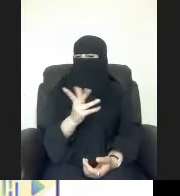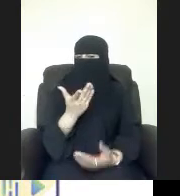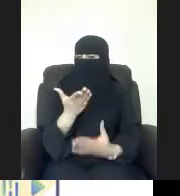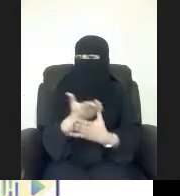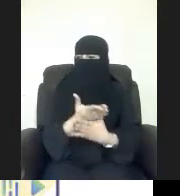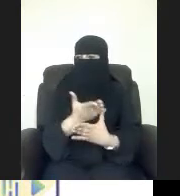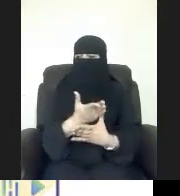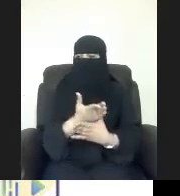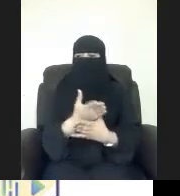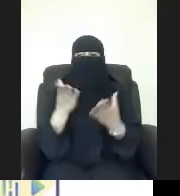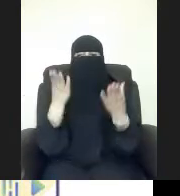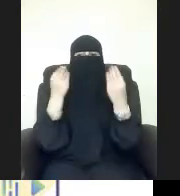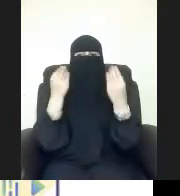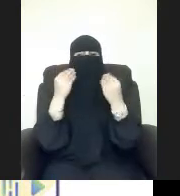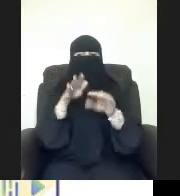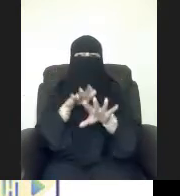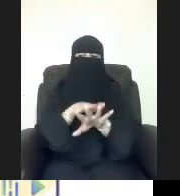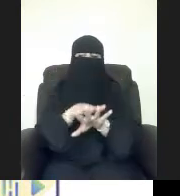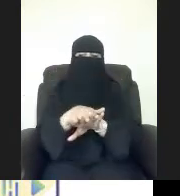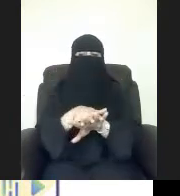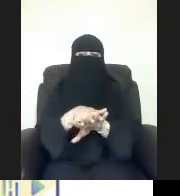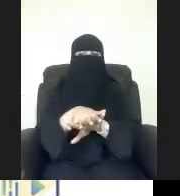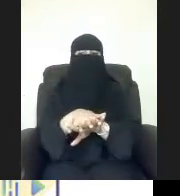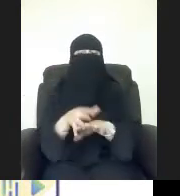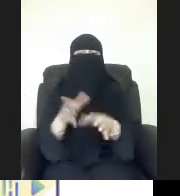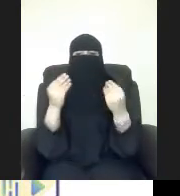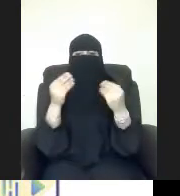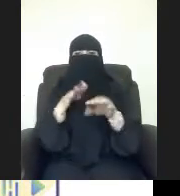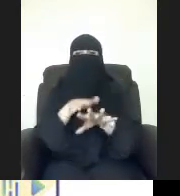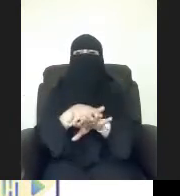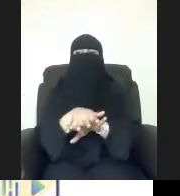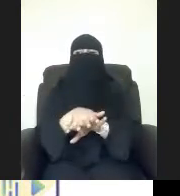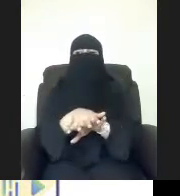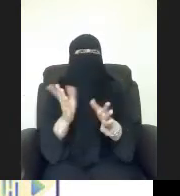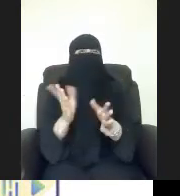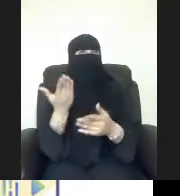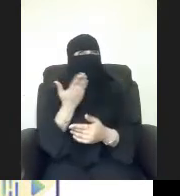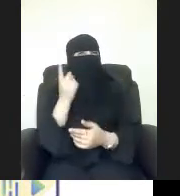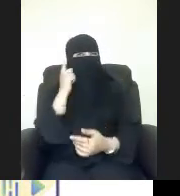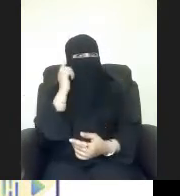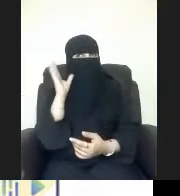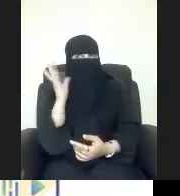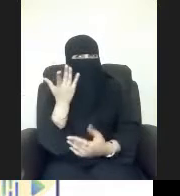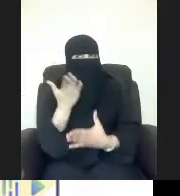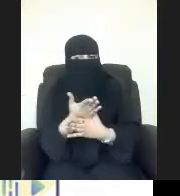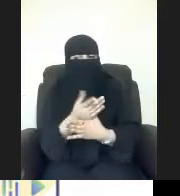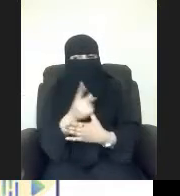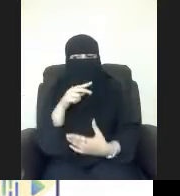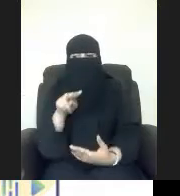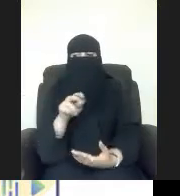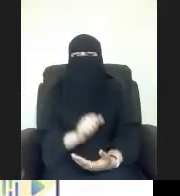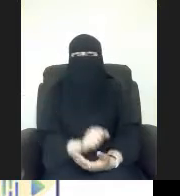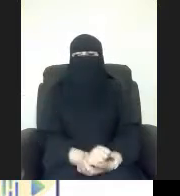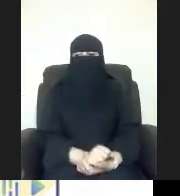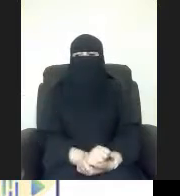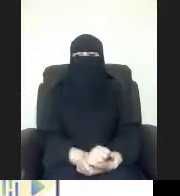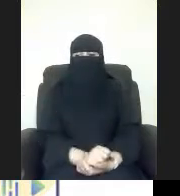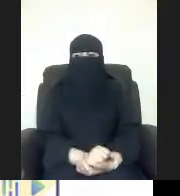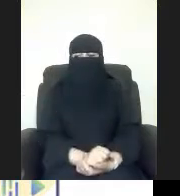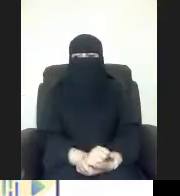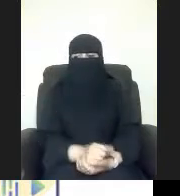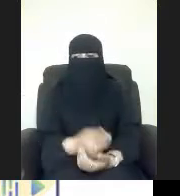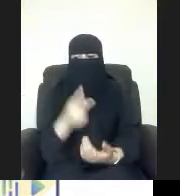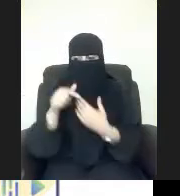هاير إدوكيشن، هذه صورتها أنا قبل أمس كانت 40 نيو، وصورتها اليوم لقيتها